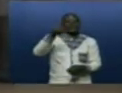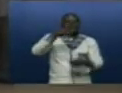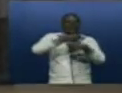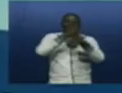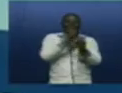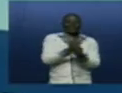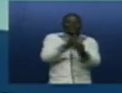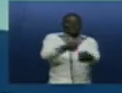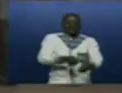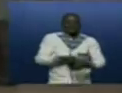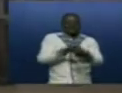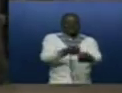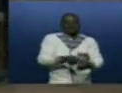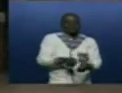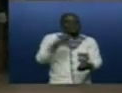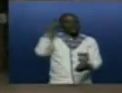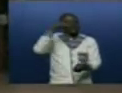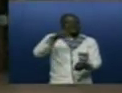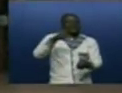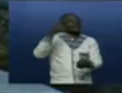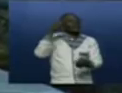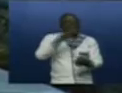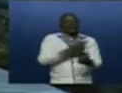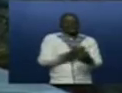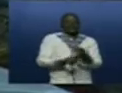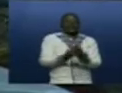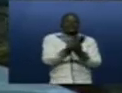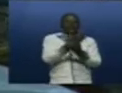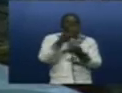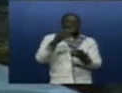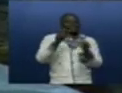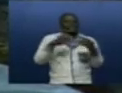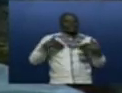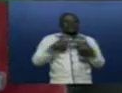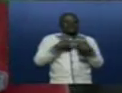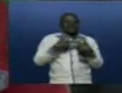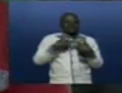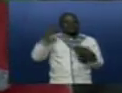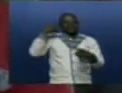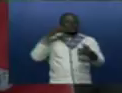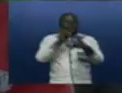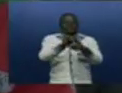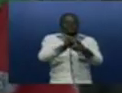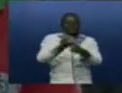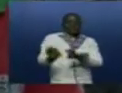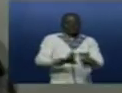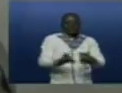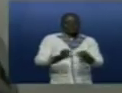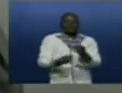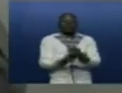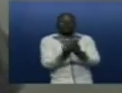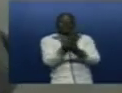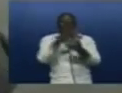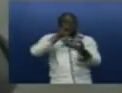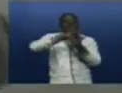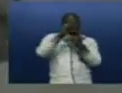agricoles, halieutiques et des ressources animales. Le but étant de faire de cette zone un pôle de croissance socio-économique.